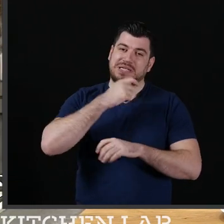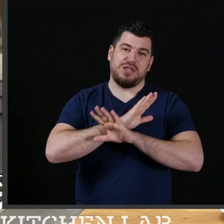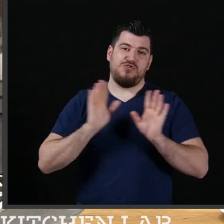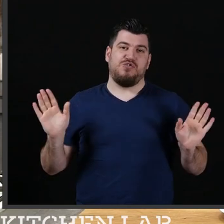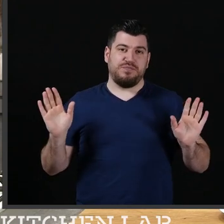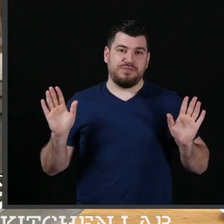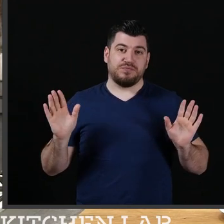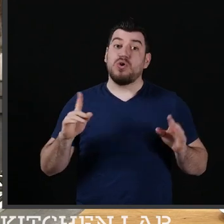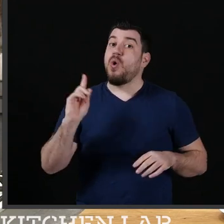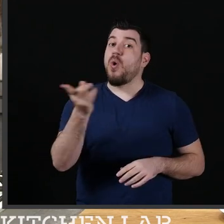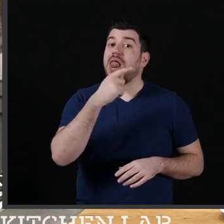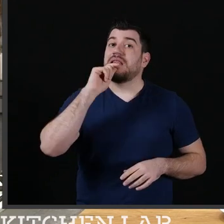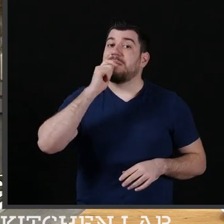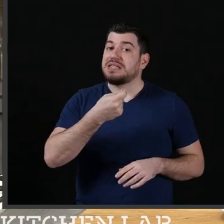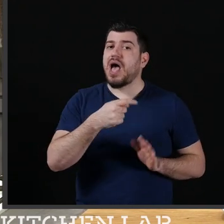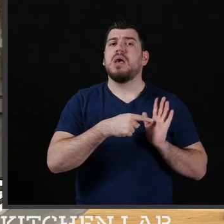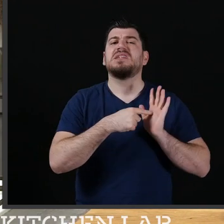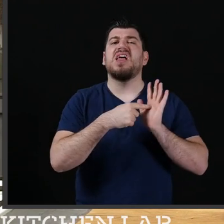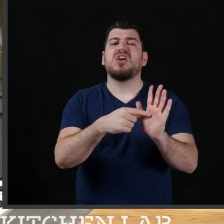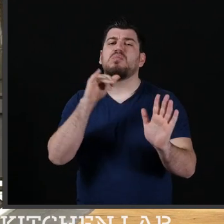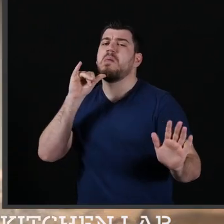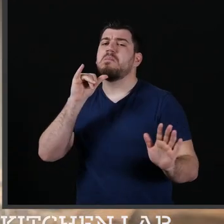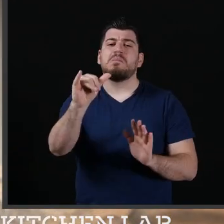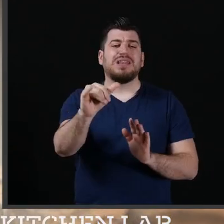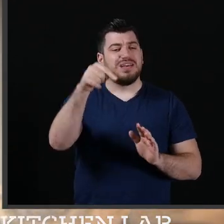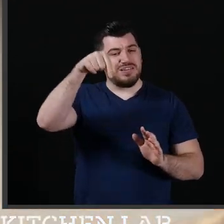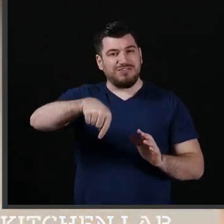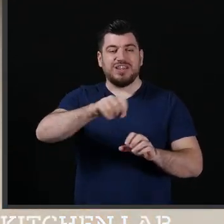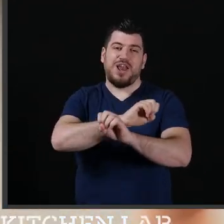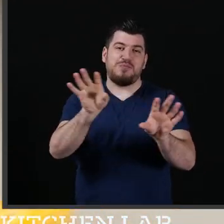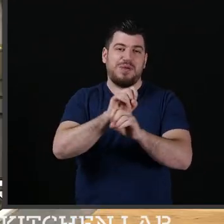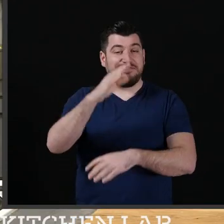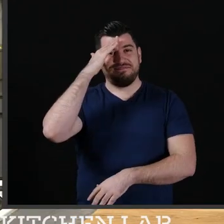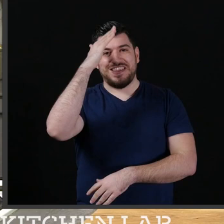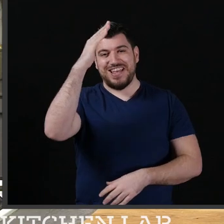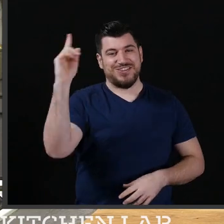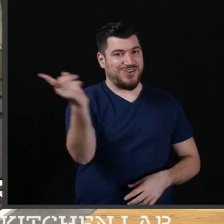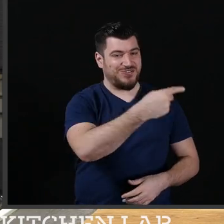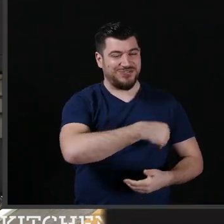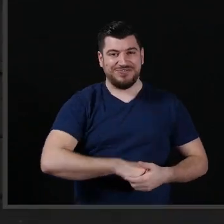μυστικά θα δείχνουμε πάντα, μα πάντα, σε αυτήν εδώ την εκπομπή. Γεια σας!